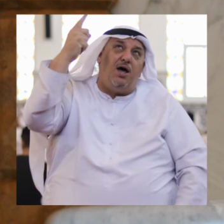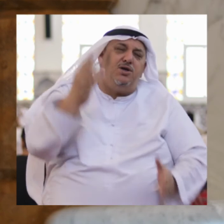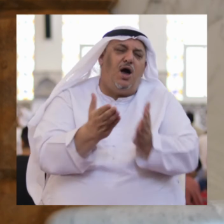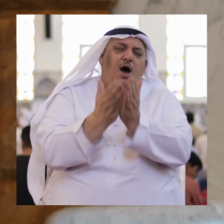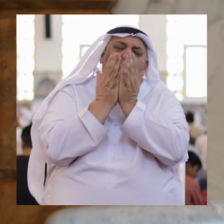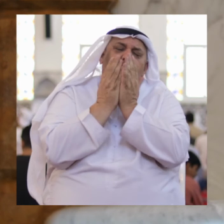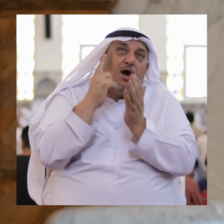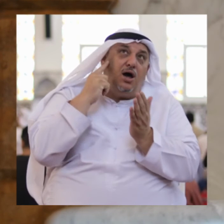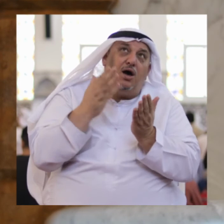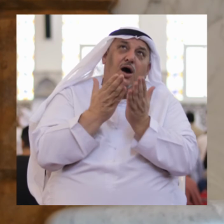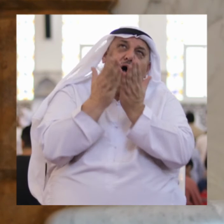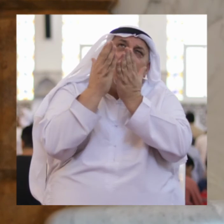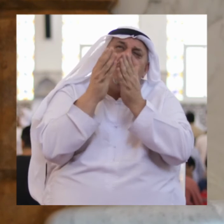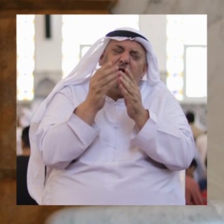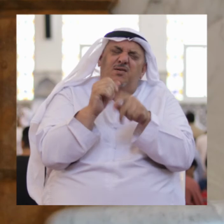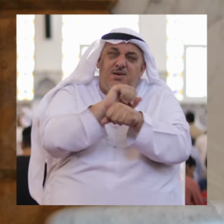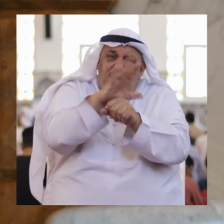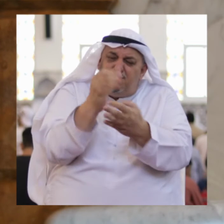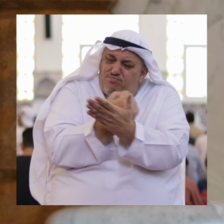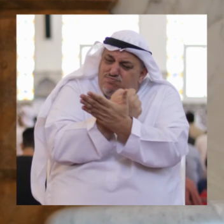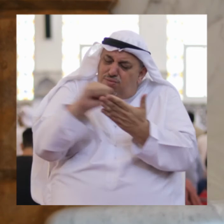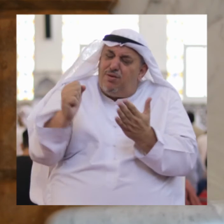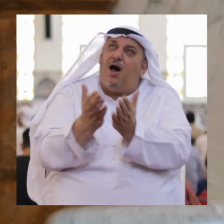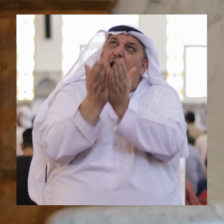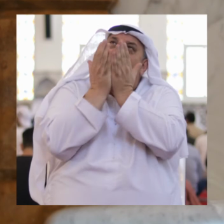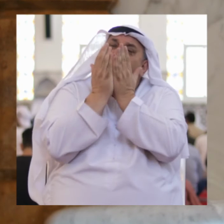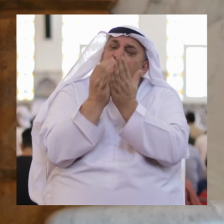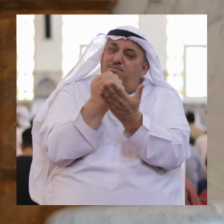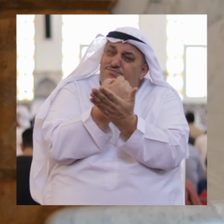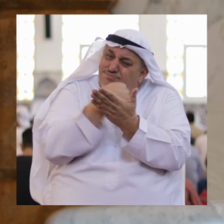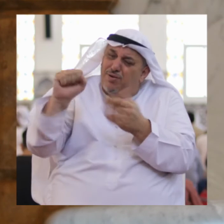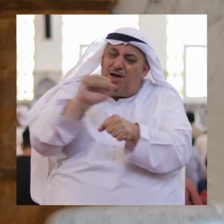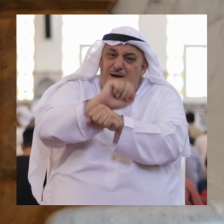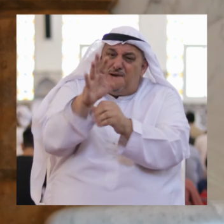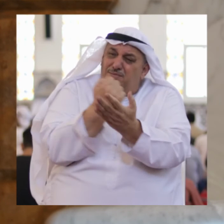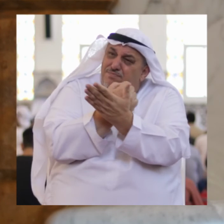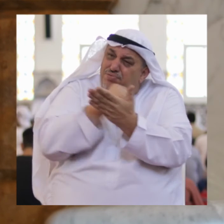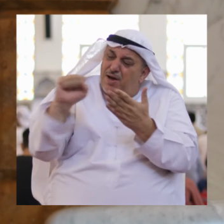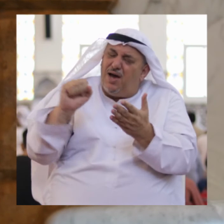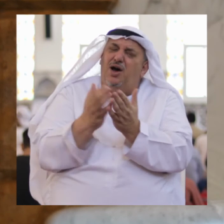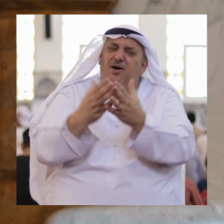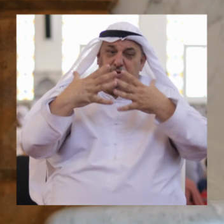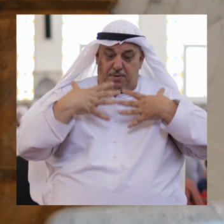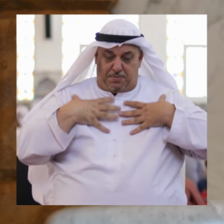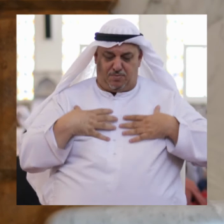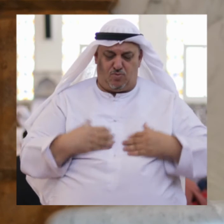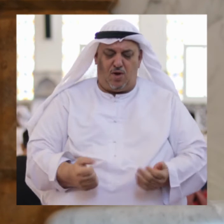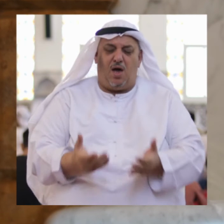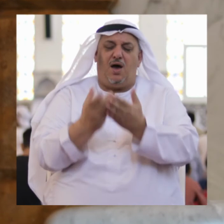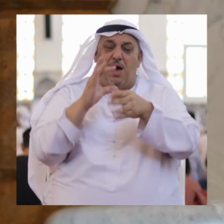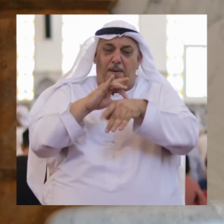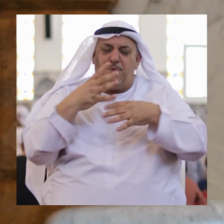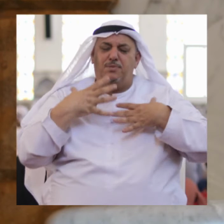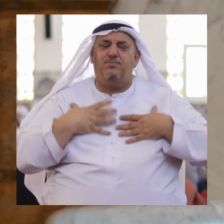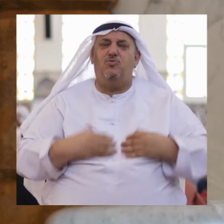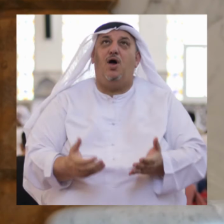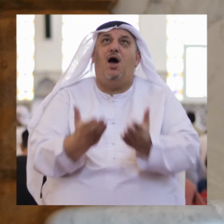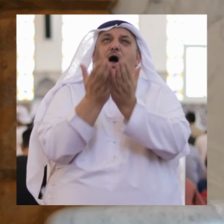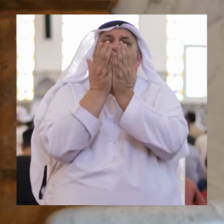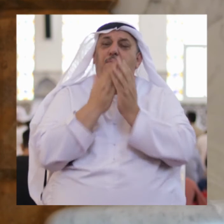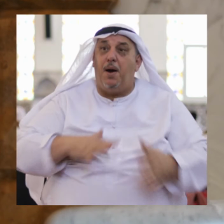ارفع عنا الوباء وادفع ان البلاء وعافنا من كل داء ومن على جميع